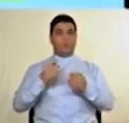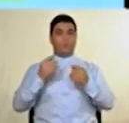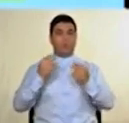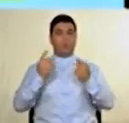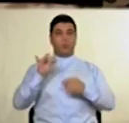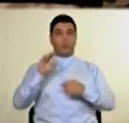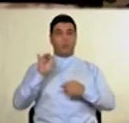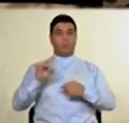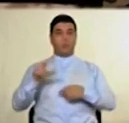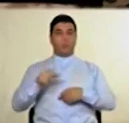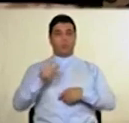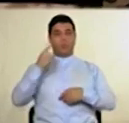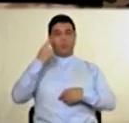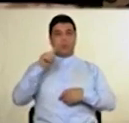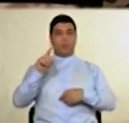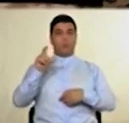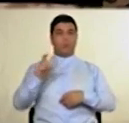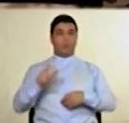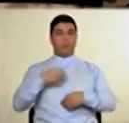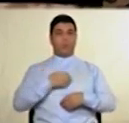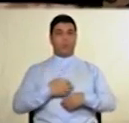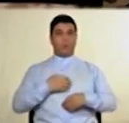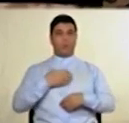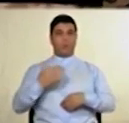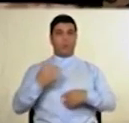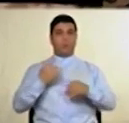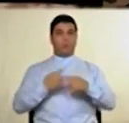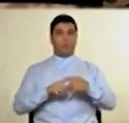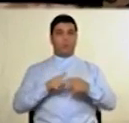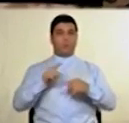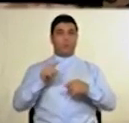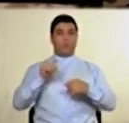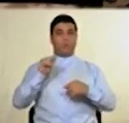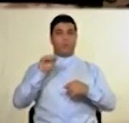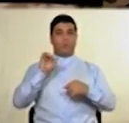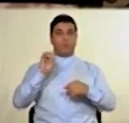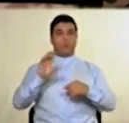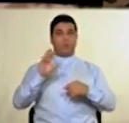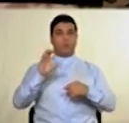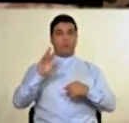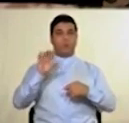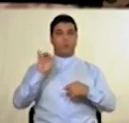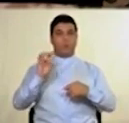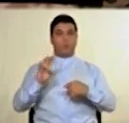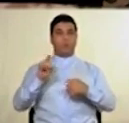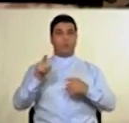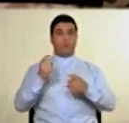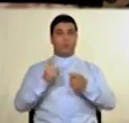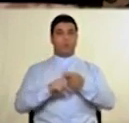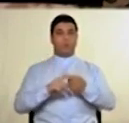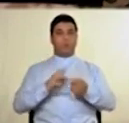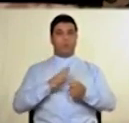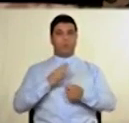Ipak yo'lining kashf etilishi, ya'ni asos solinishi aynan elchi Chjan Sian shaxsiyati bilan bog'liq bo'lgan